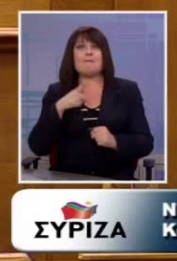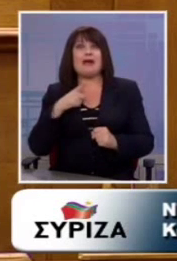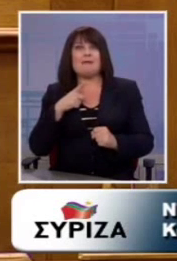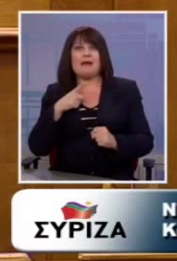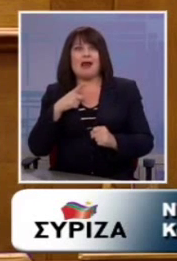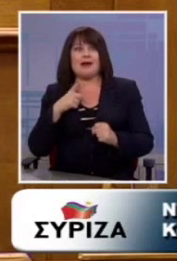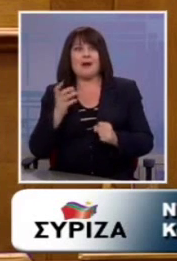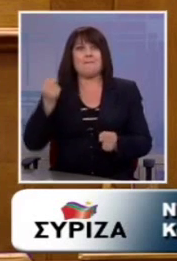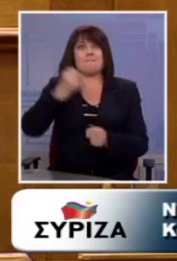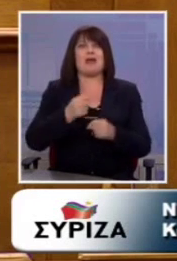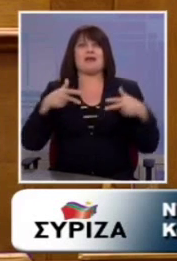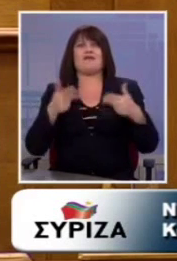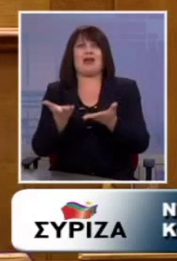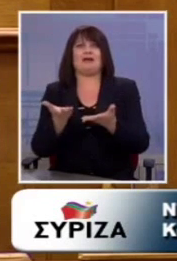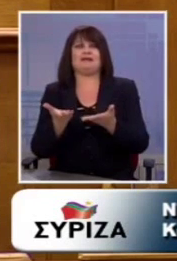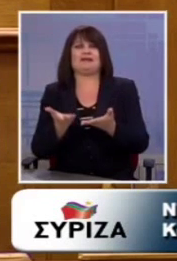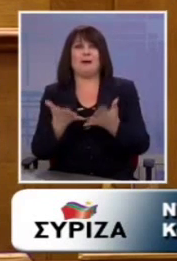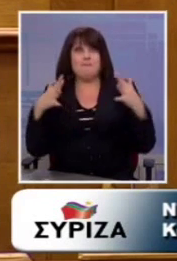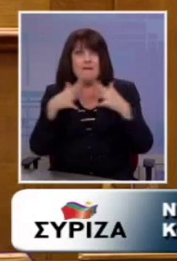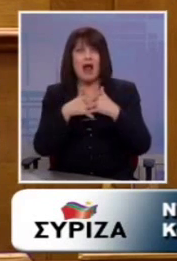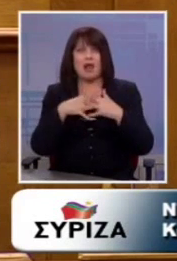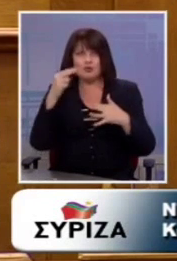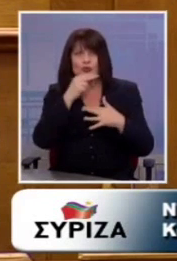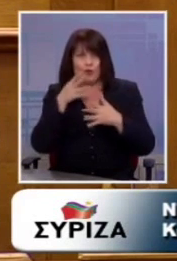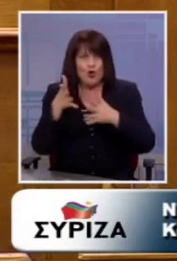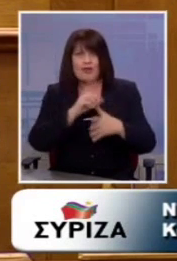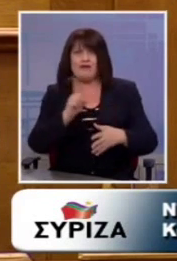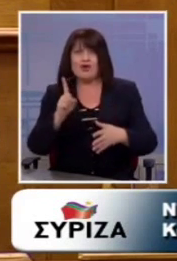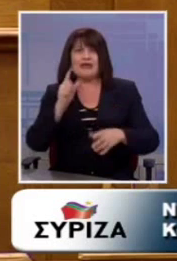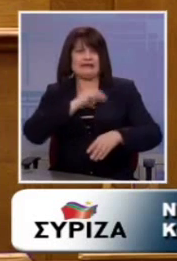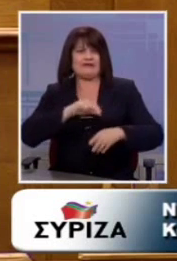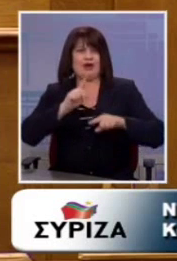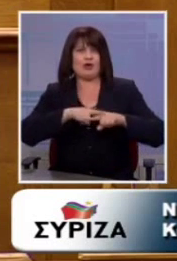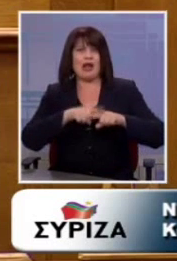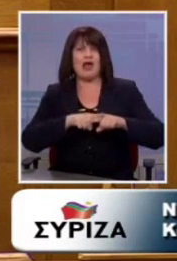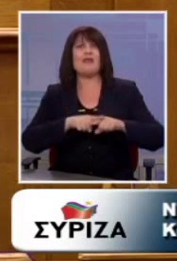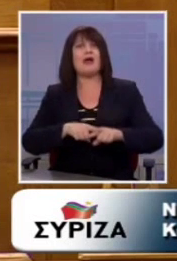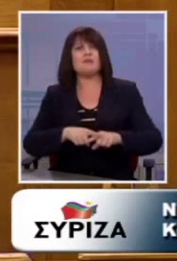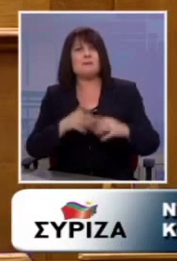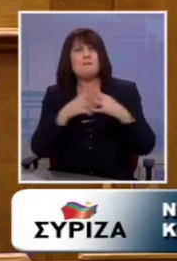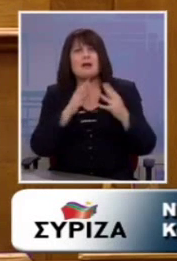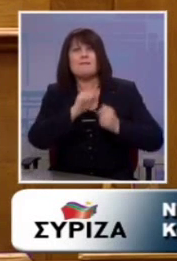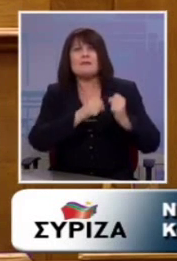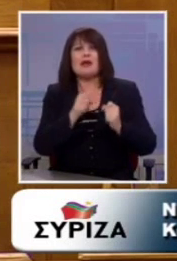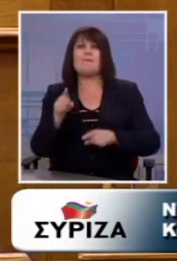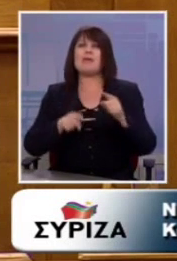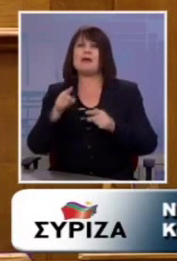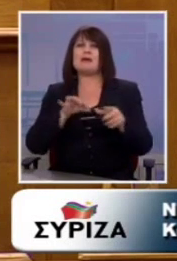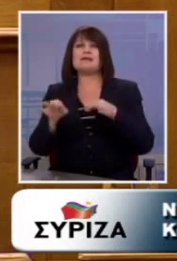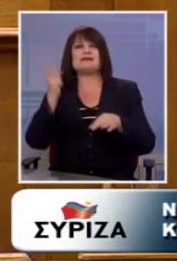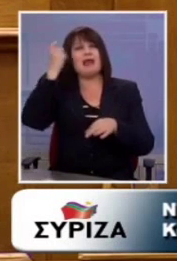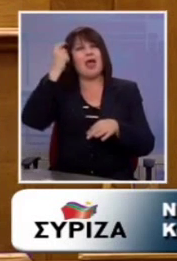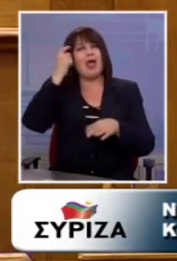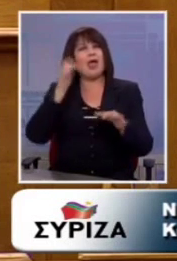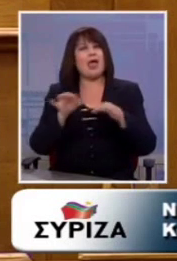με κοροϊδίες, έδινε μάχη για τα ελληνικά συμφέροντα. Είναι προφανές ότι κάποιοι έχουν σχεδιάσει στο μυαλό τους